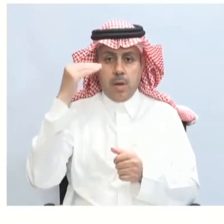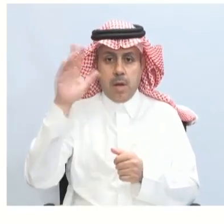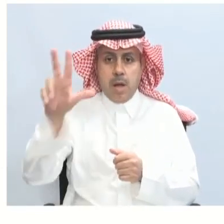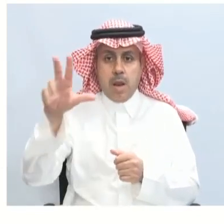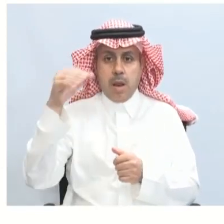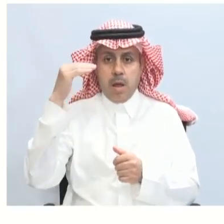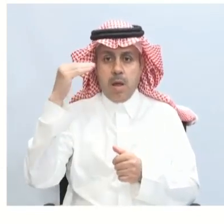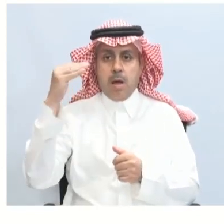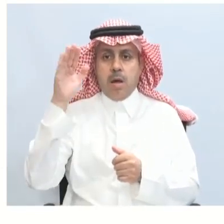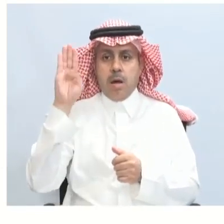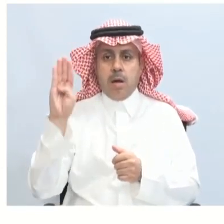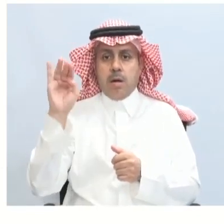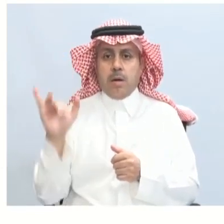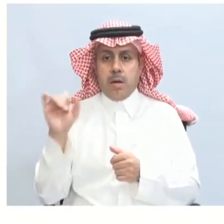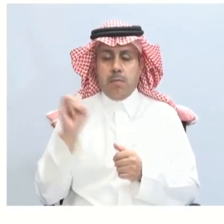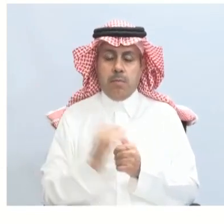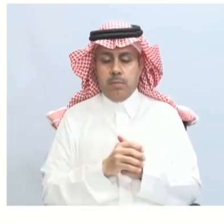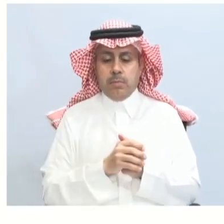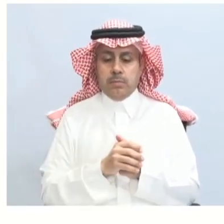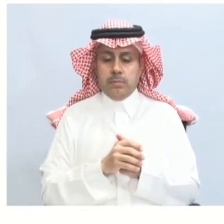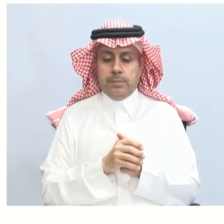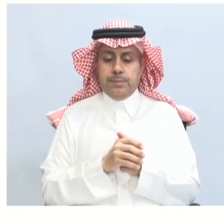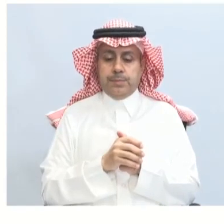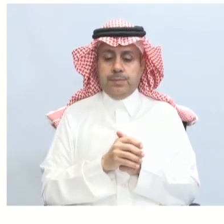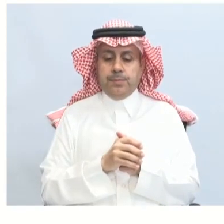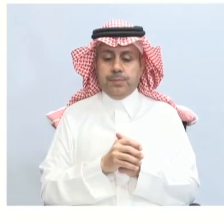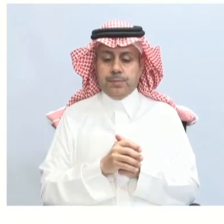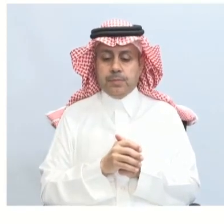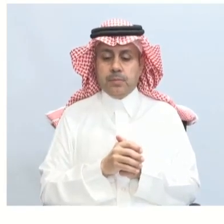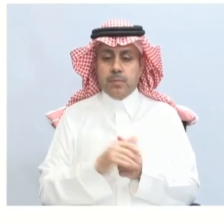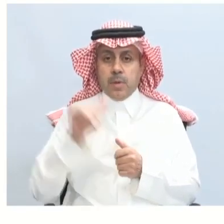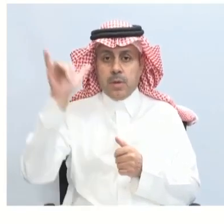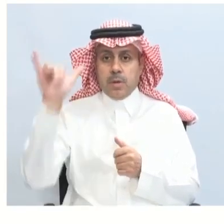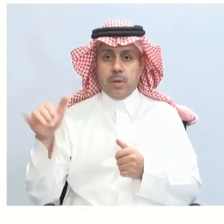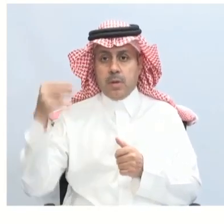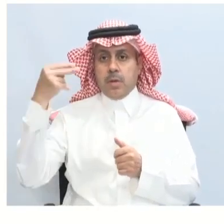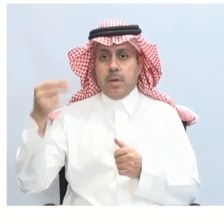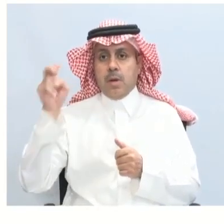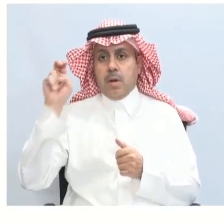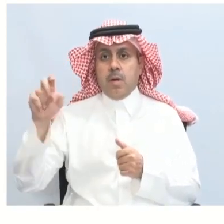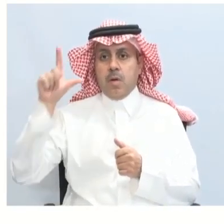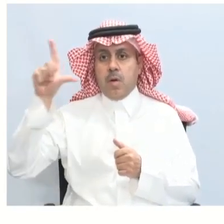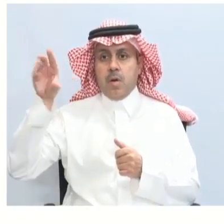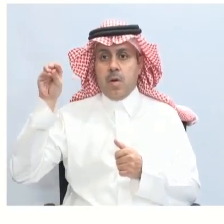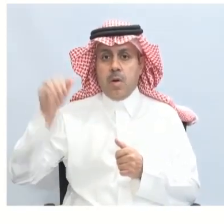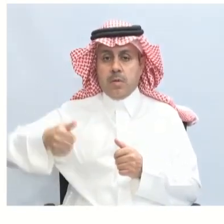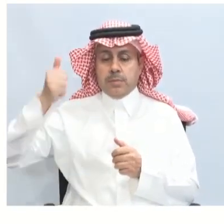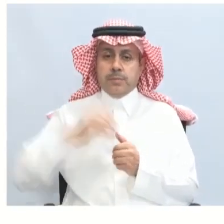اسماء الله جل وعلا كما اخذنا ذلك بعد ذلك الكلمه الثالثه يعقلها ما معنى كلمه